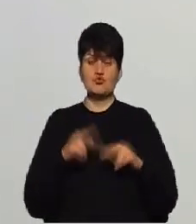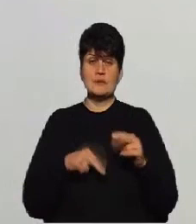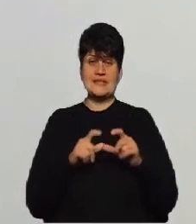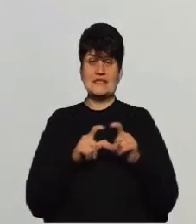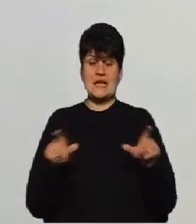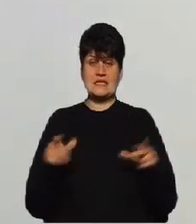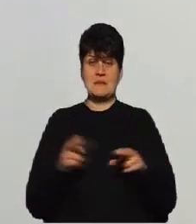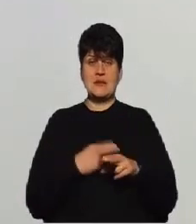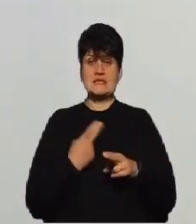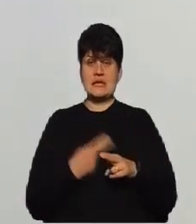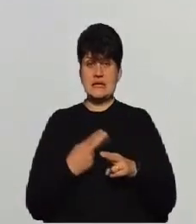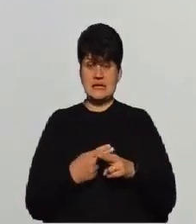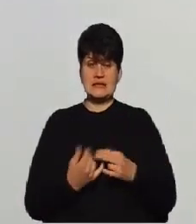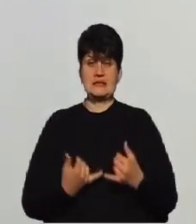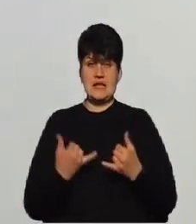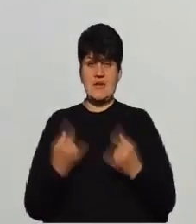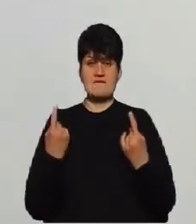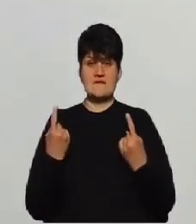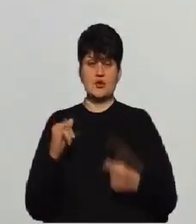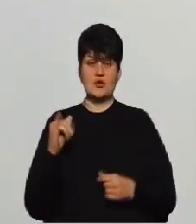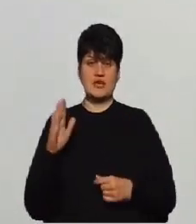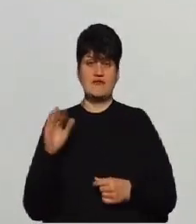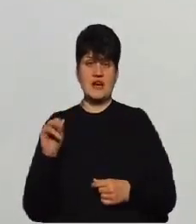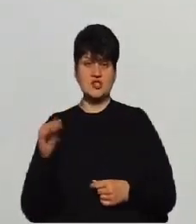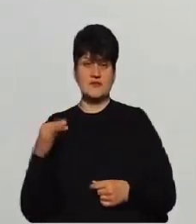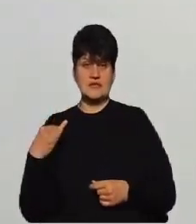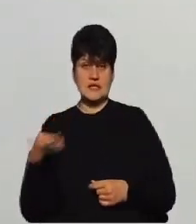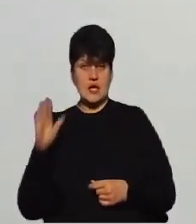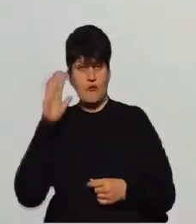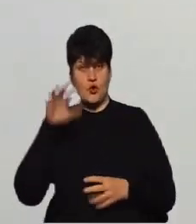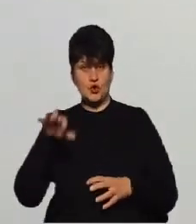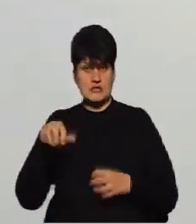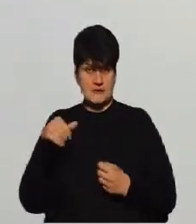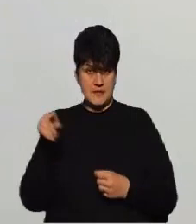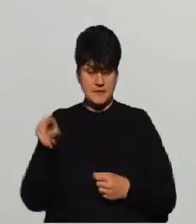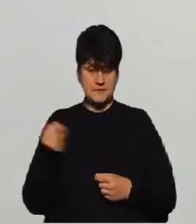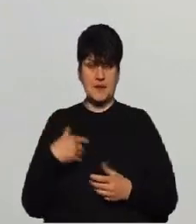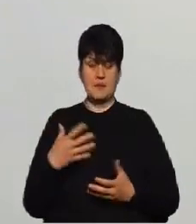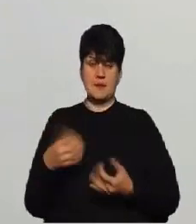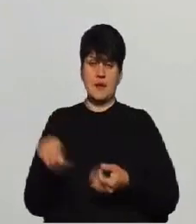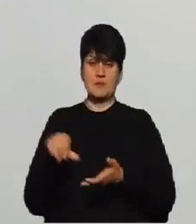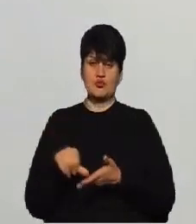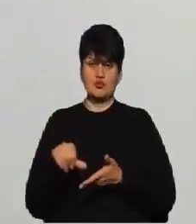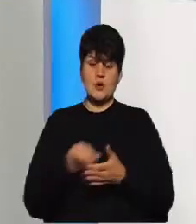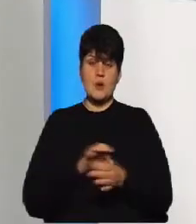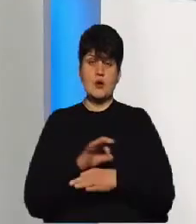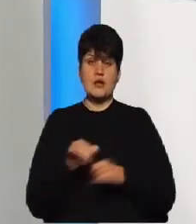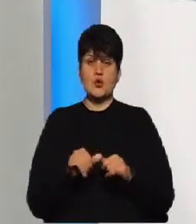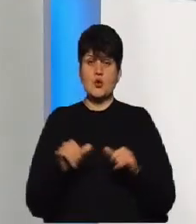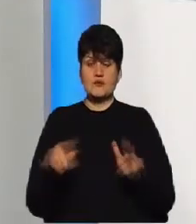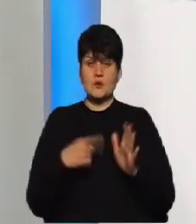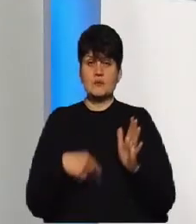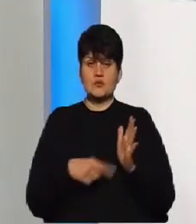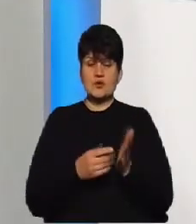для Верхньоєвальжівського водозабору. Тобто ми беремо участь водоканалу в проєкті «Розвиток міської інфраструктури